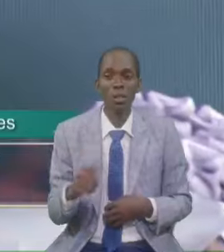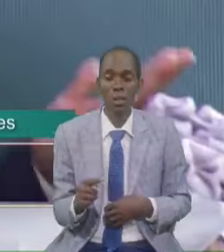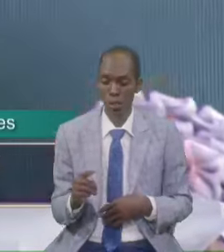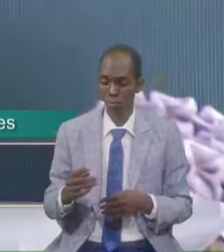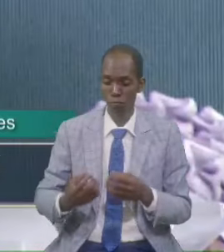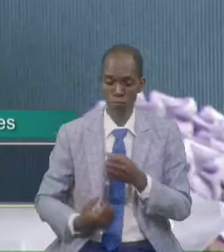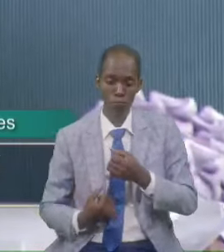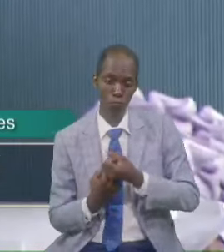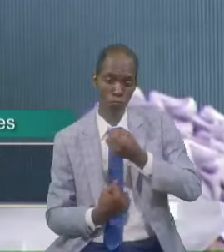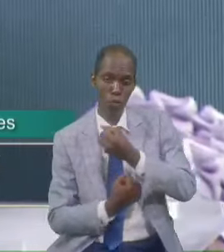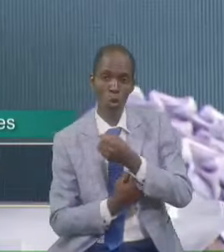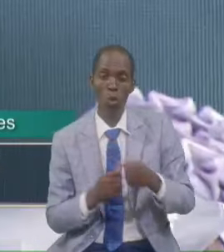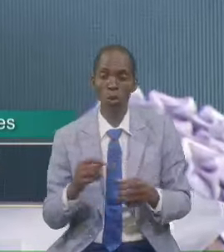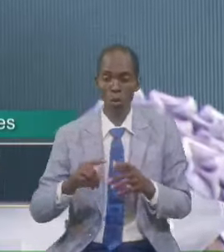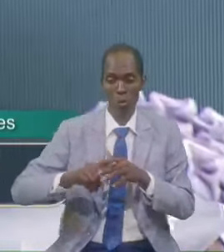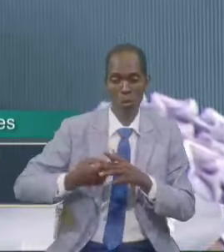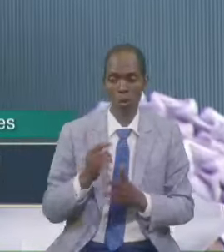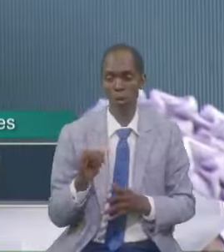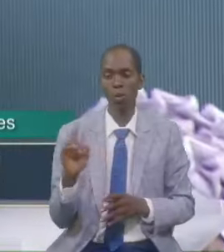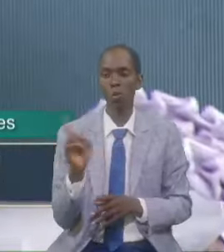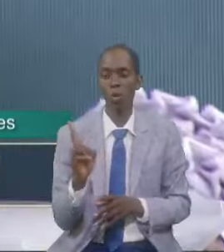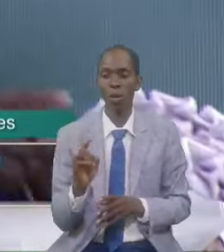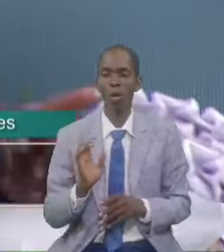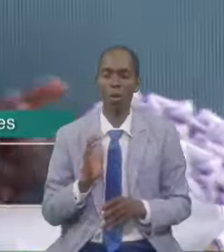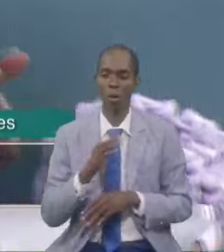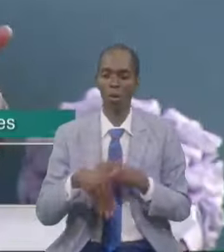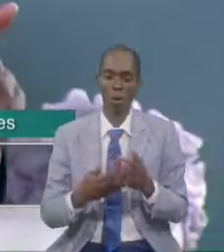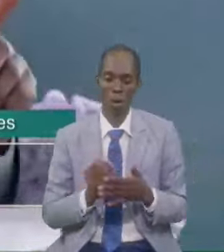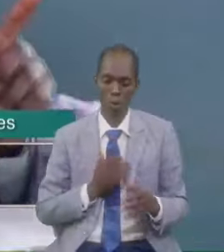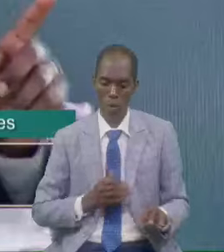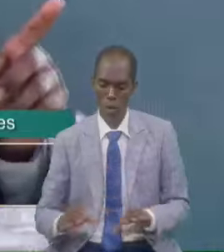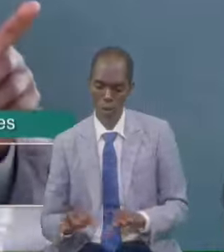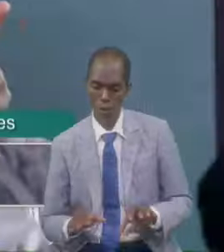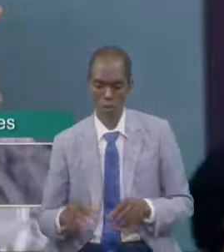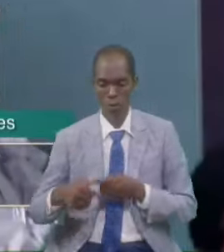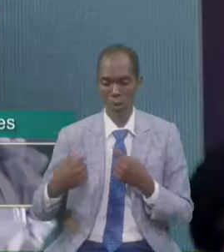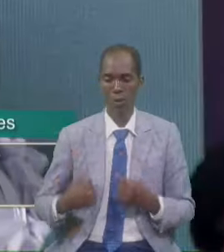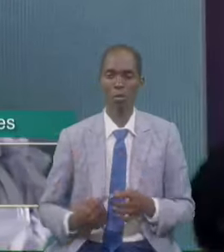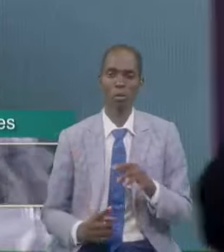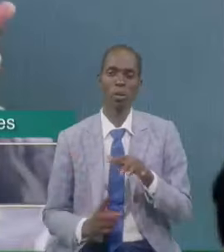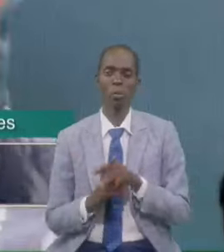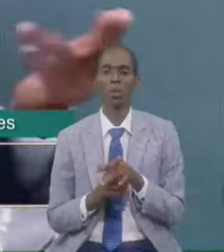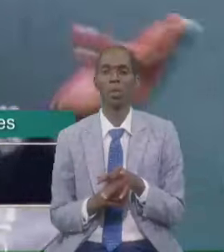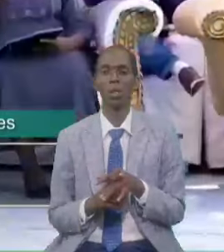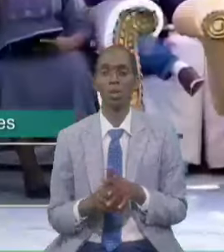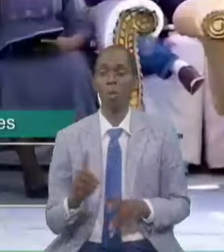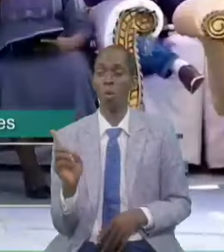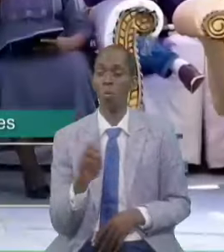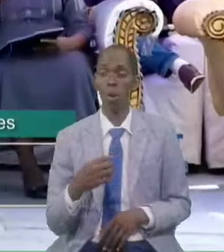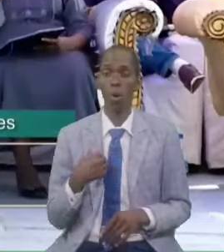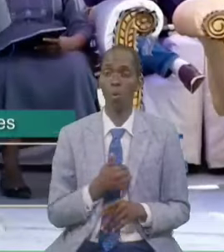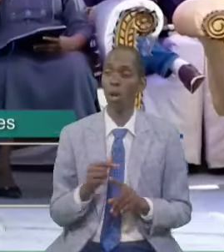every action of our lives. మన హృదయమే మన జీవితంలో ప్రతి చర్యకు మూలాధారం. Where we go. ఎక్కడికి వెళ్తాము. What